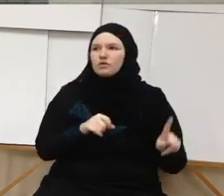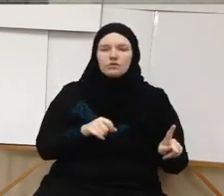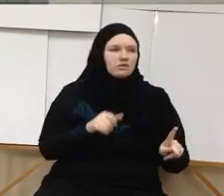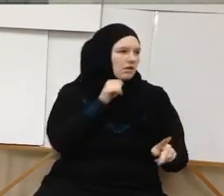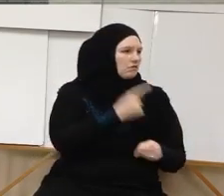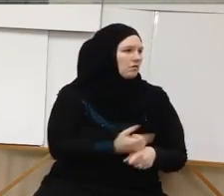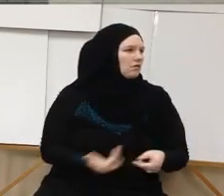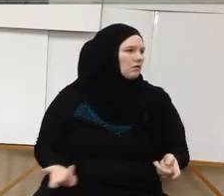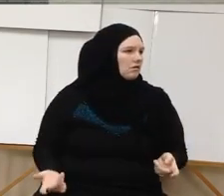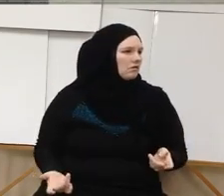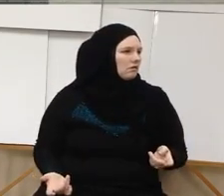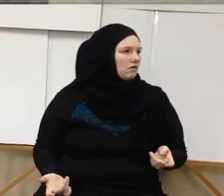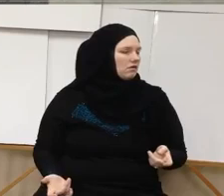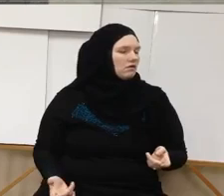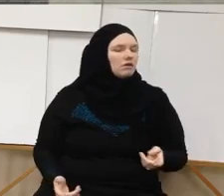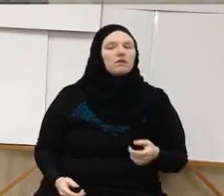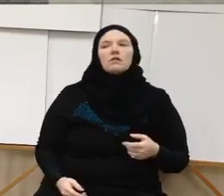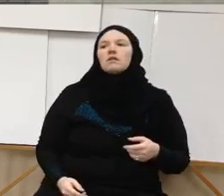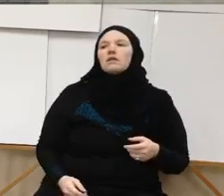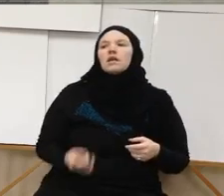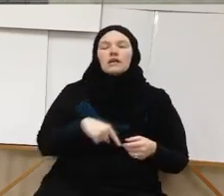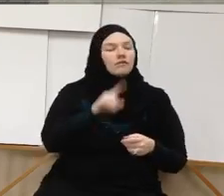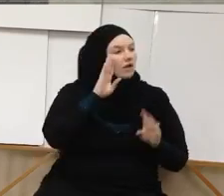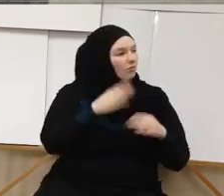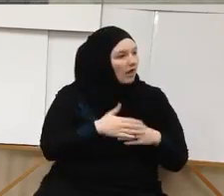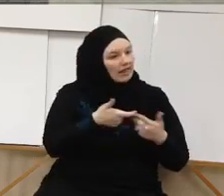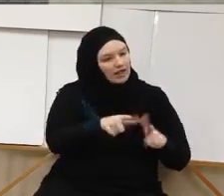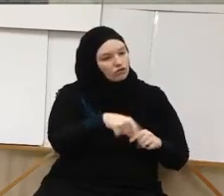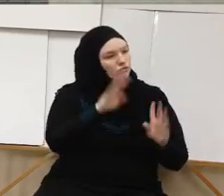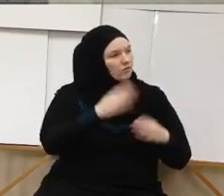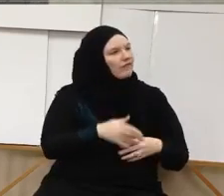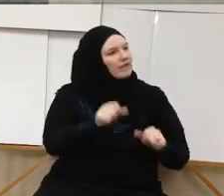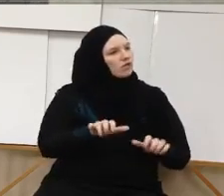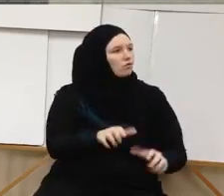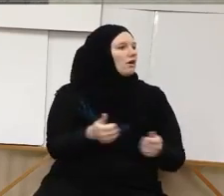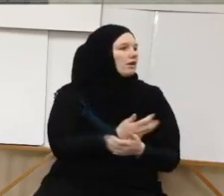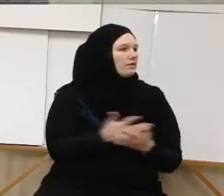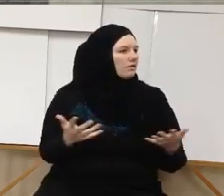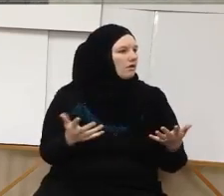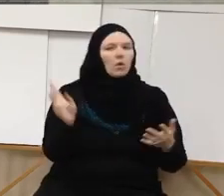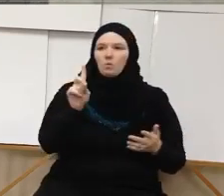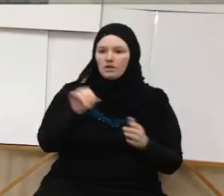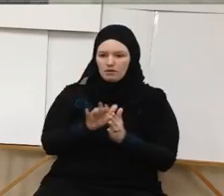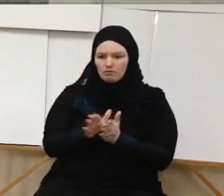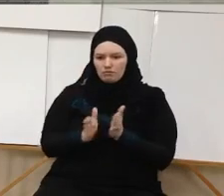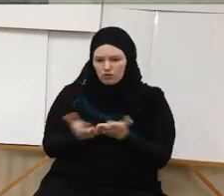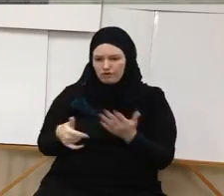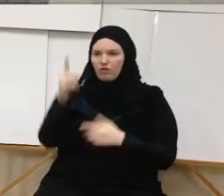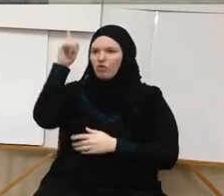أَقَامُوا الصَّلَاةَ فِيكُمْ. So long as they pray and they let you pray, they can do anything. Where in the book of Allah do you find